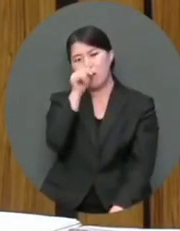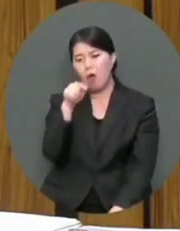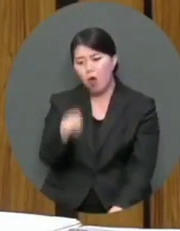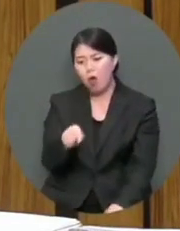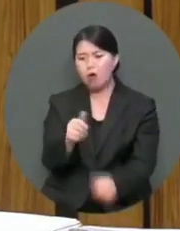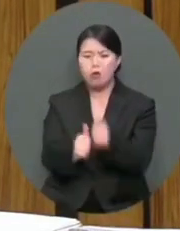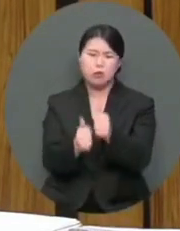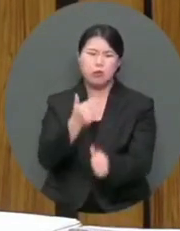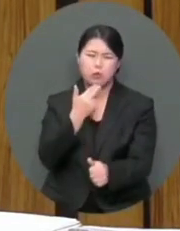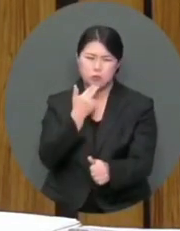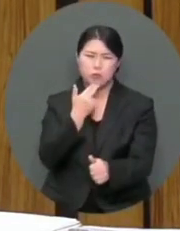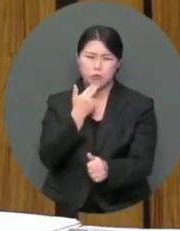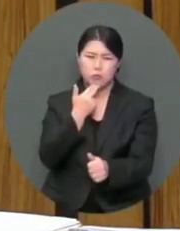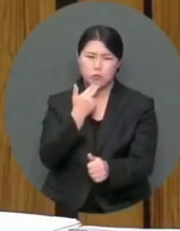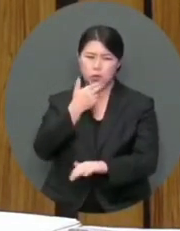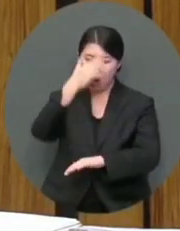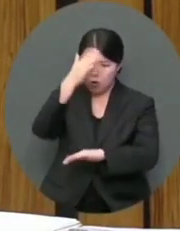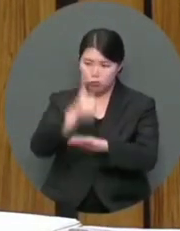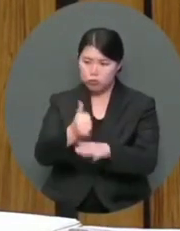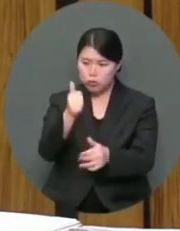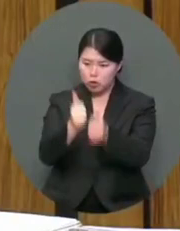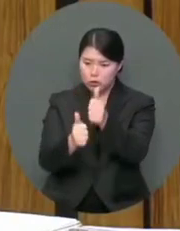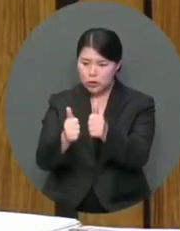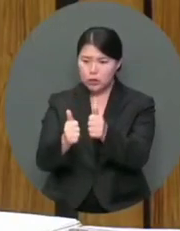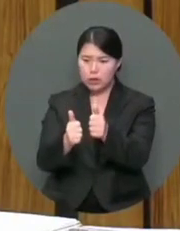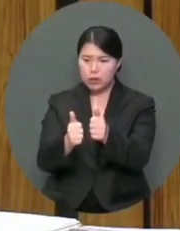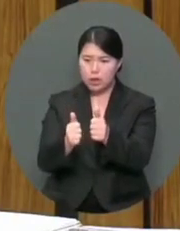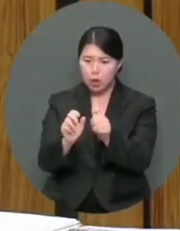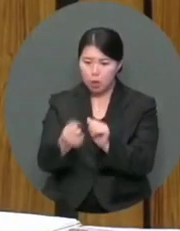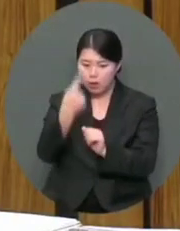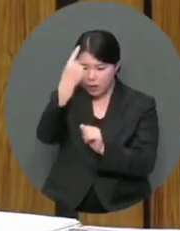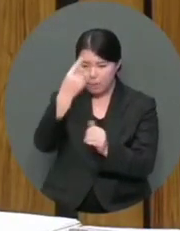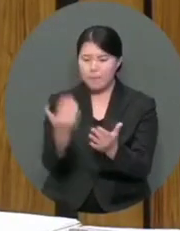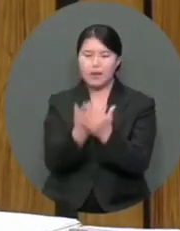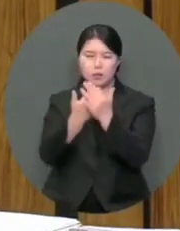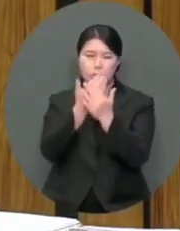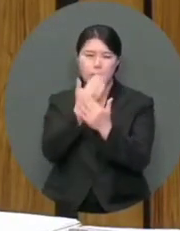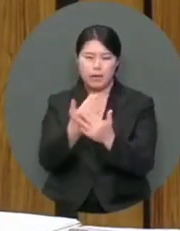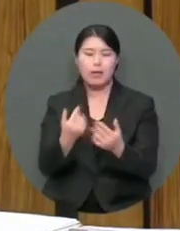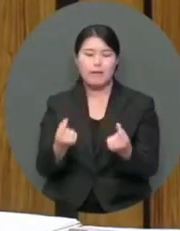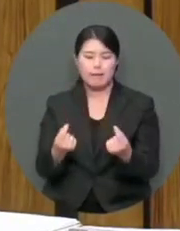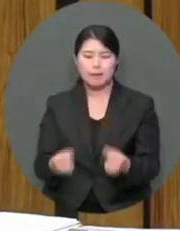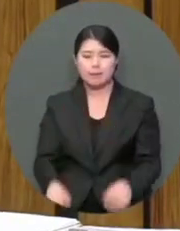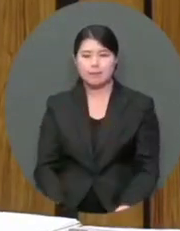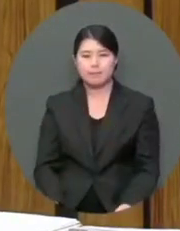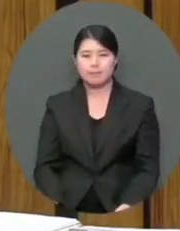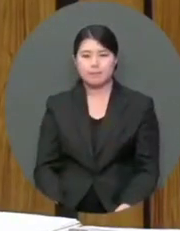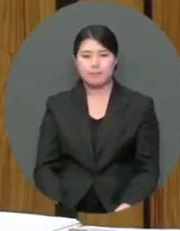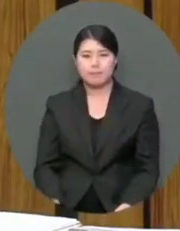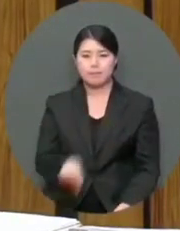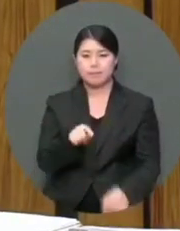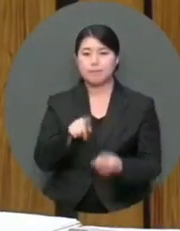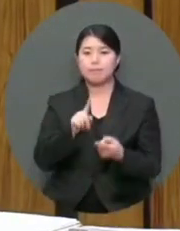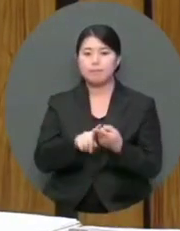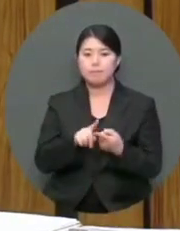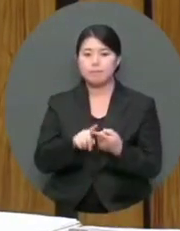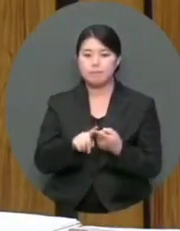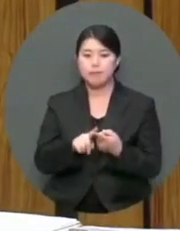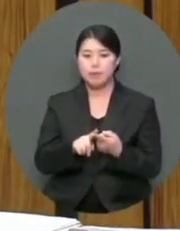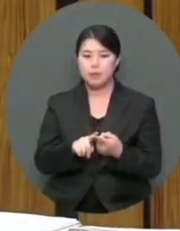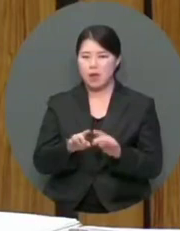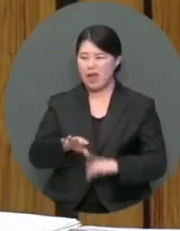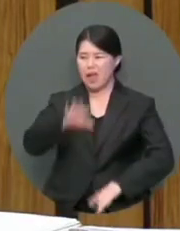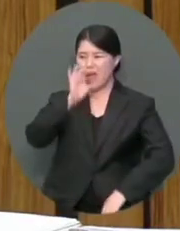경쟁이 결국은 채찍질이 된다. 저는 그렇게 생각을 하고 있습니다. 그 부분도 무조건 안